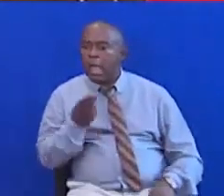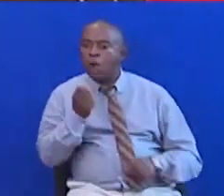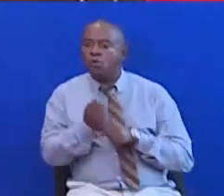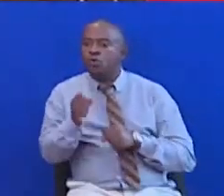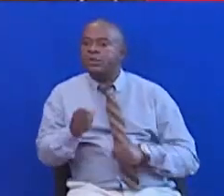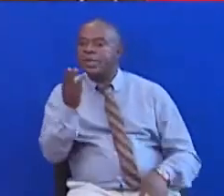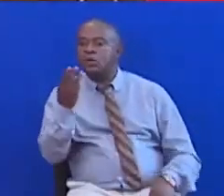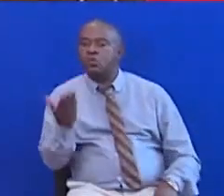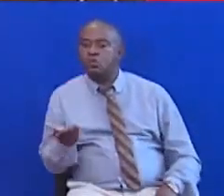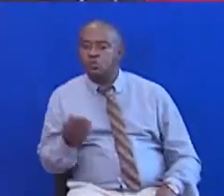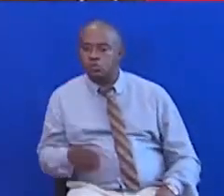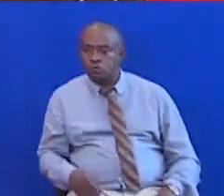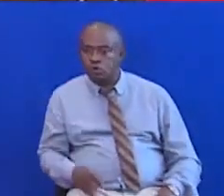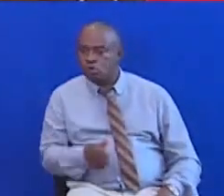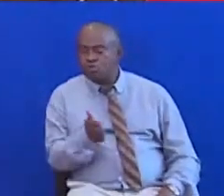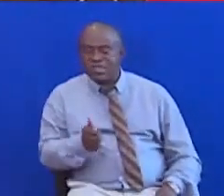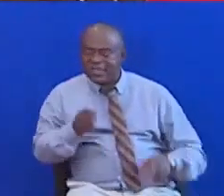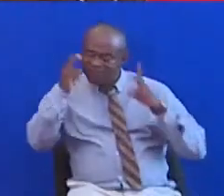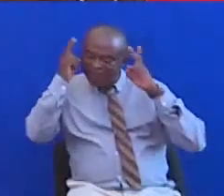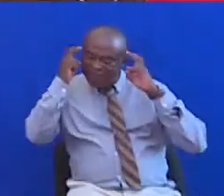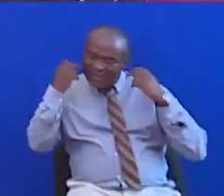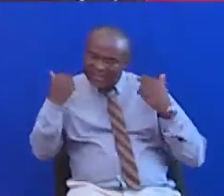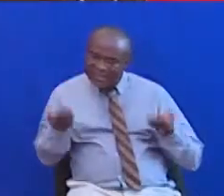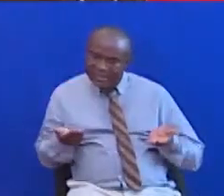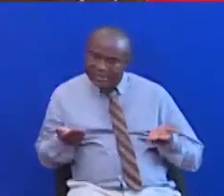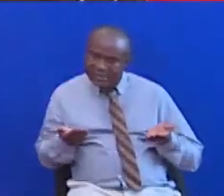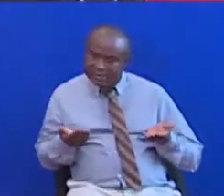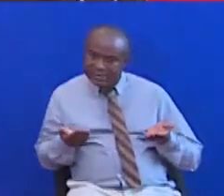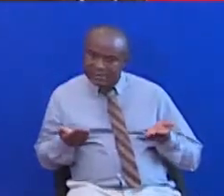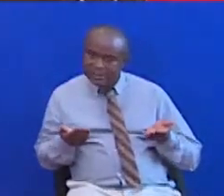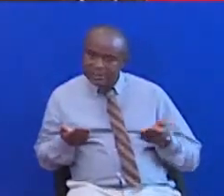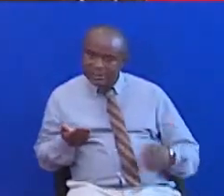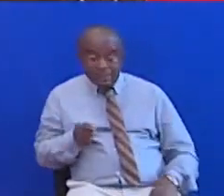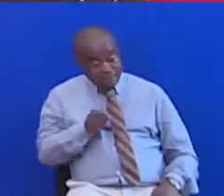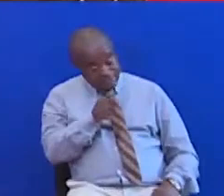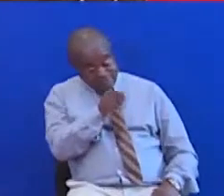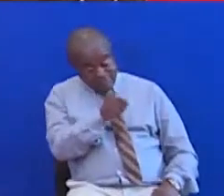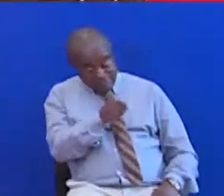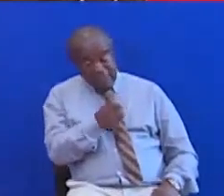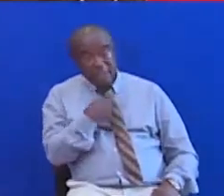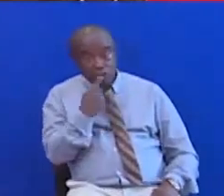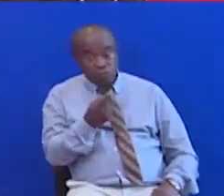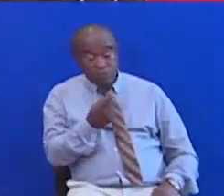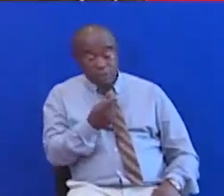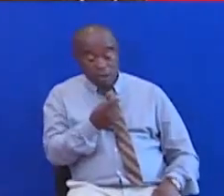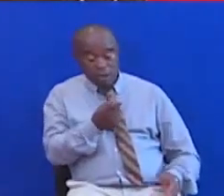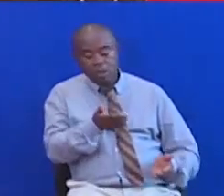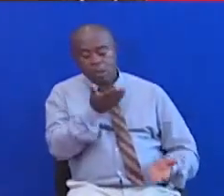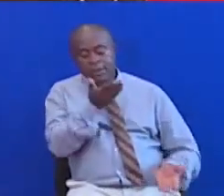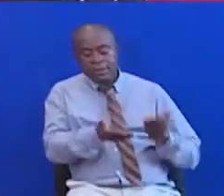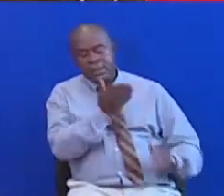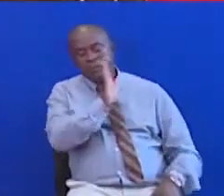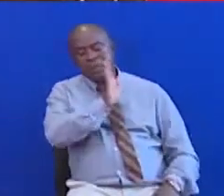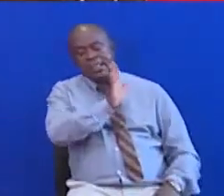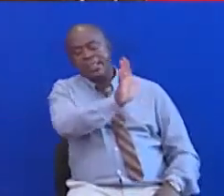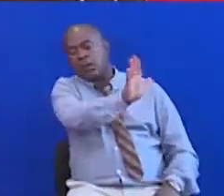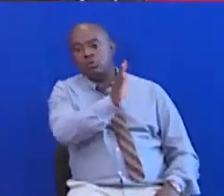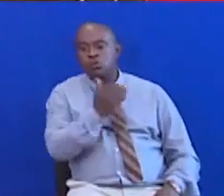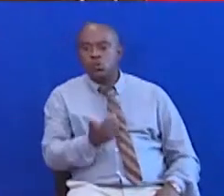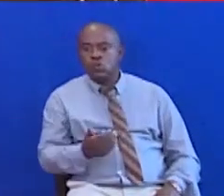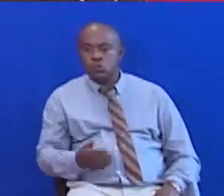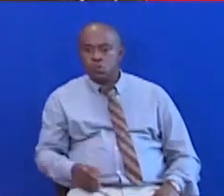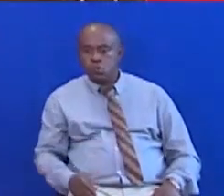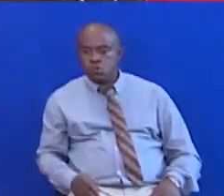tatu? Sasa fikiria, mimi nazungumza randama lenu, kwa kama ninakosea takuja